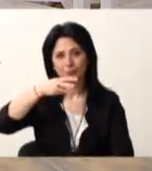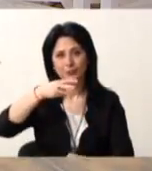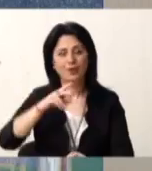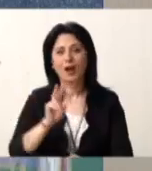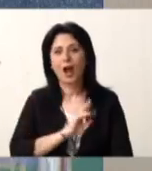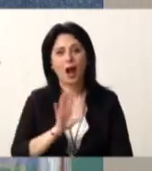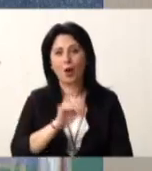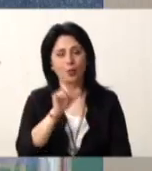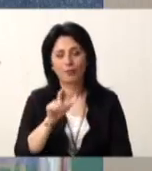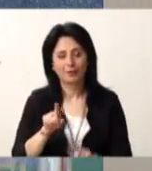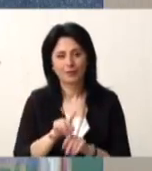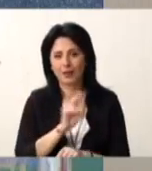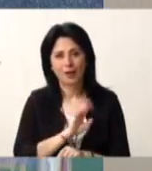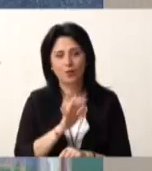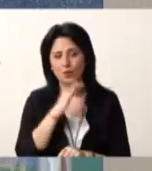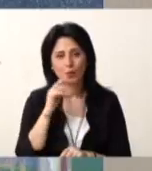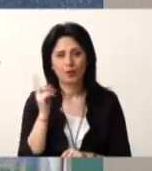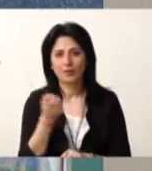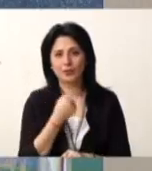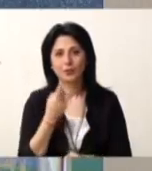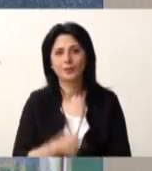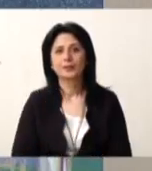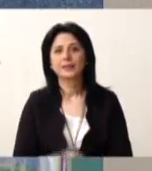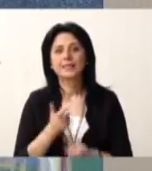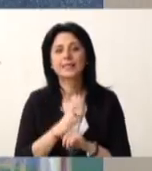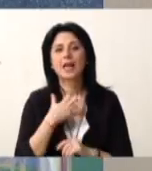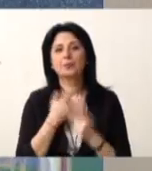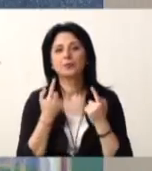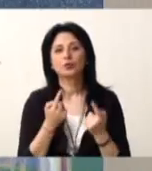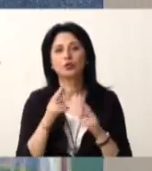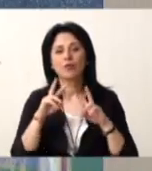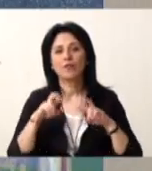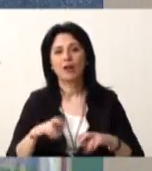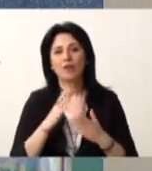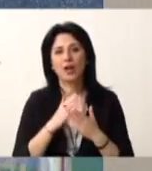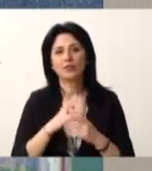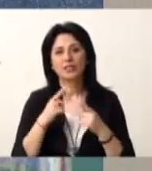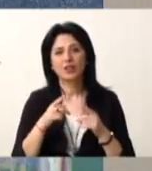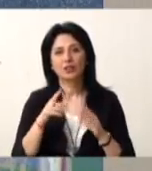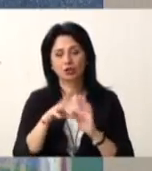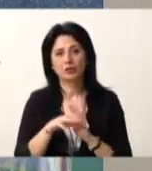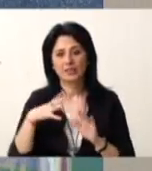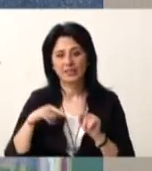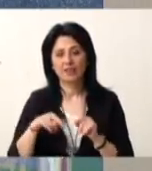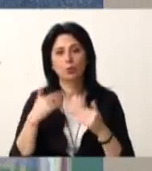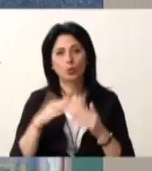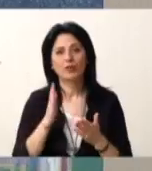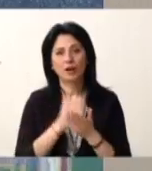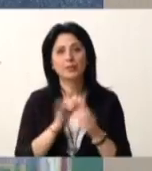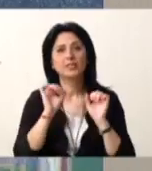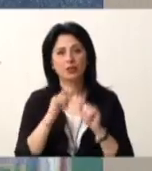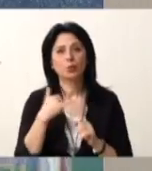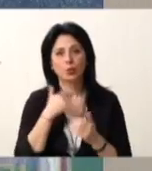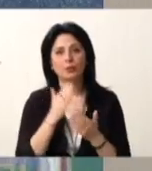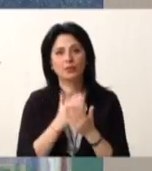რომელიც არ უყვართ პაციენტთა უმრავლესობას. და ძალიან მნიშვნელოვანი კვლევა არის, სხვადასხვაშორის და საქართველოსში არის უკვე ამის